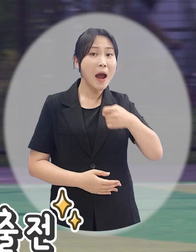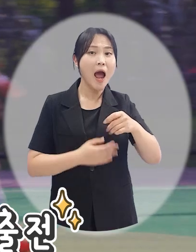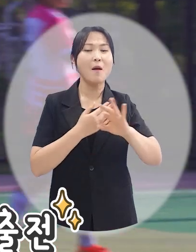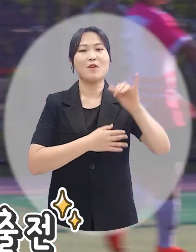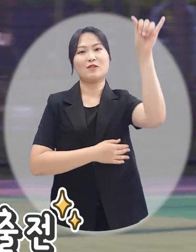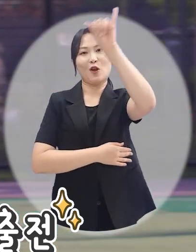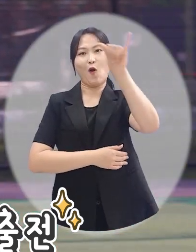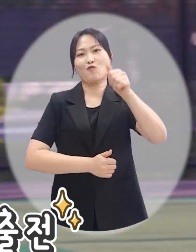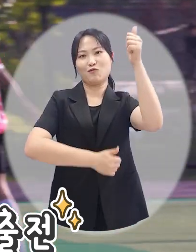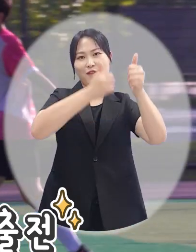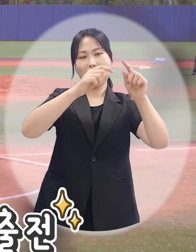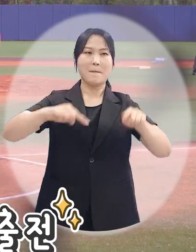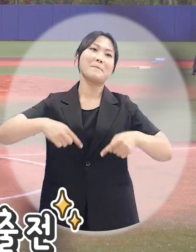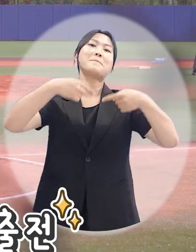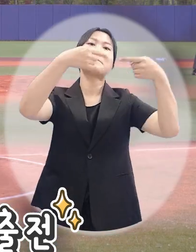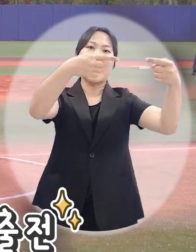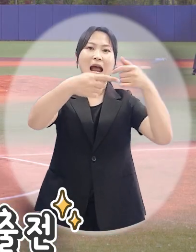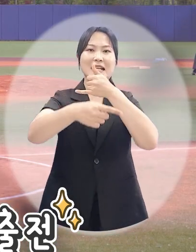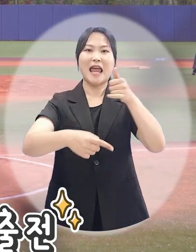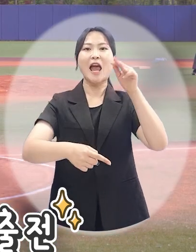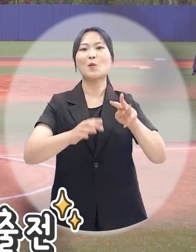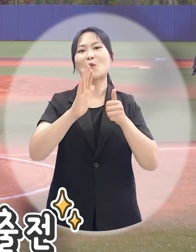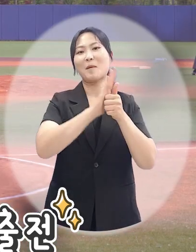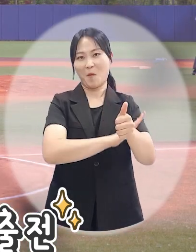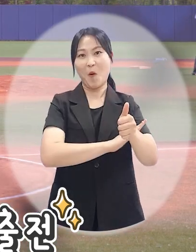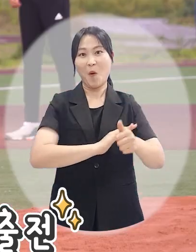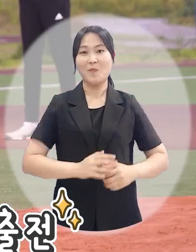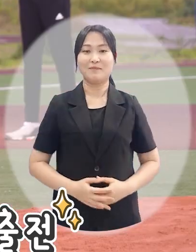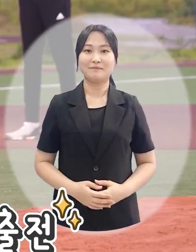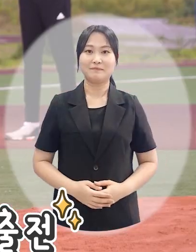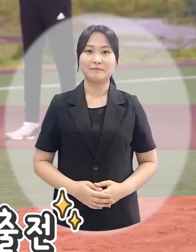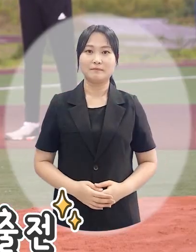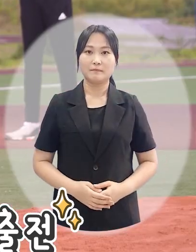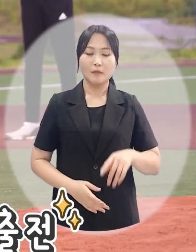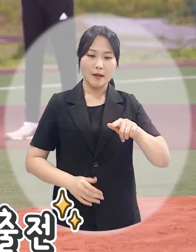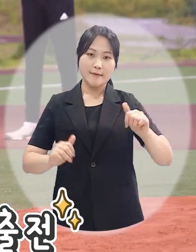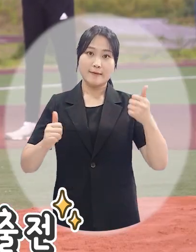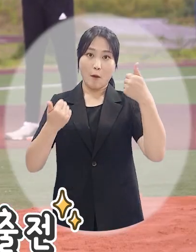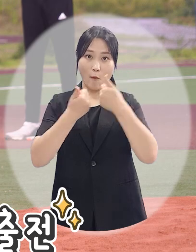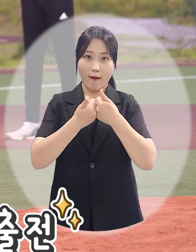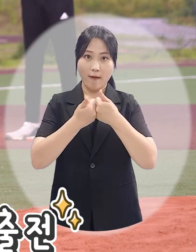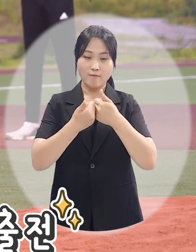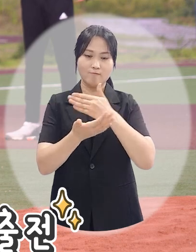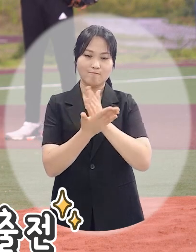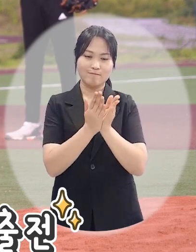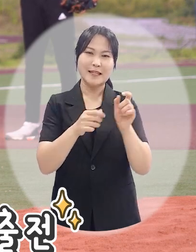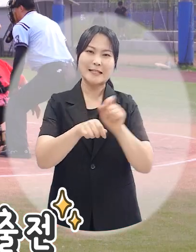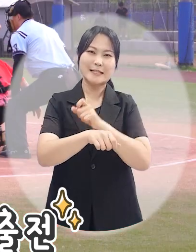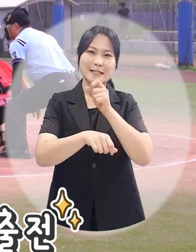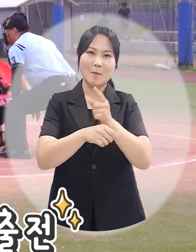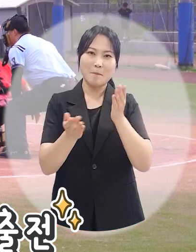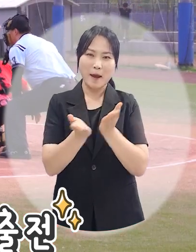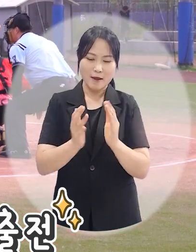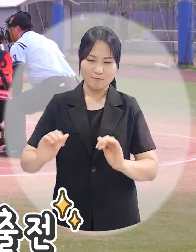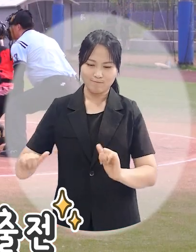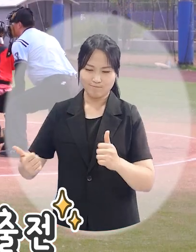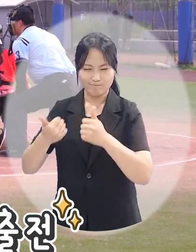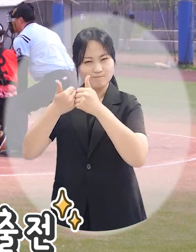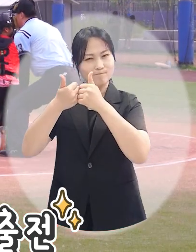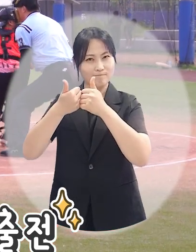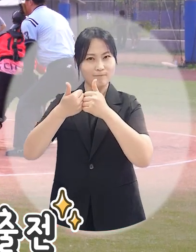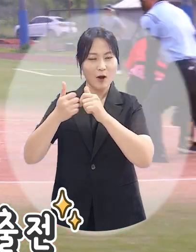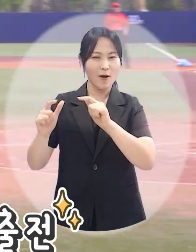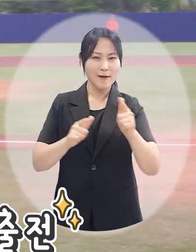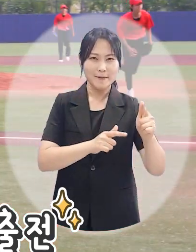학교 스포츠 클럽 축전에 세종시를 대표하여 출전하게 됩니다. 대회는 종목 특성에 따라 리그전 등 다양한 방식으로